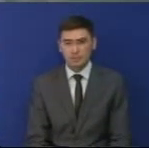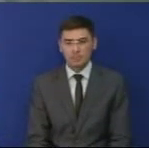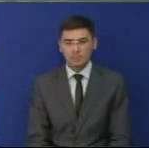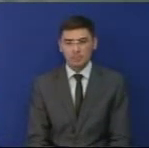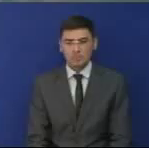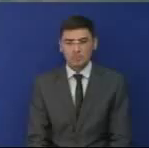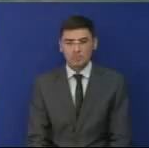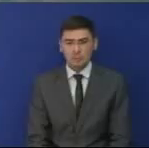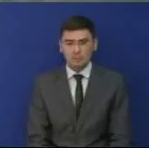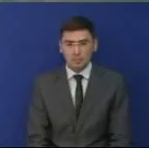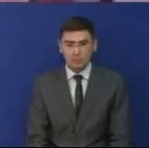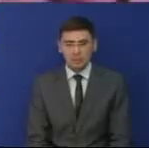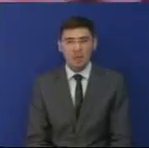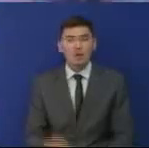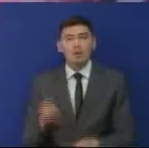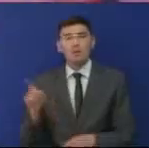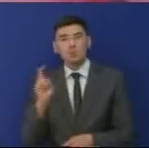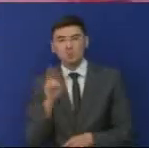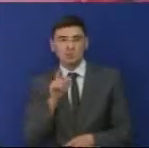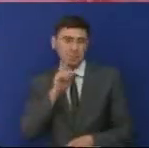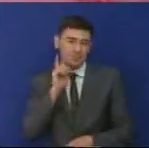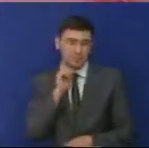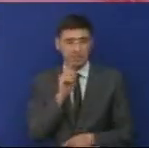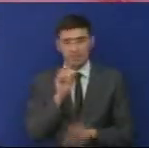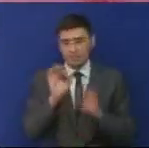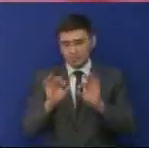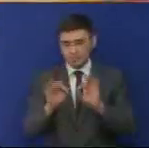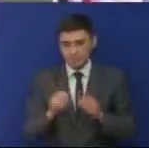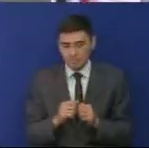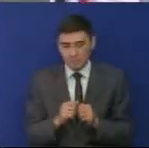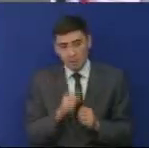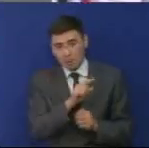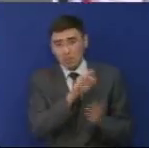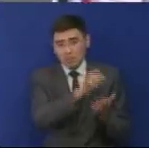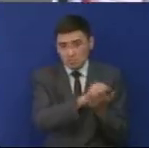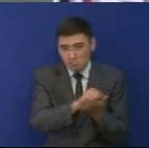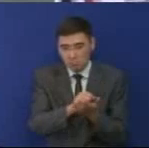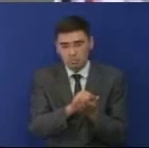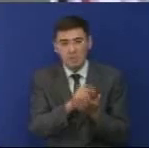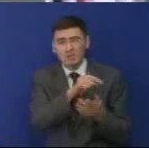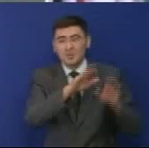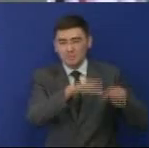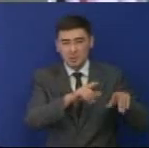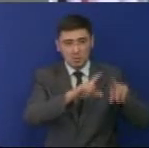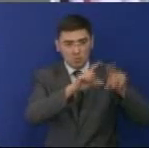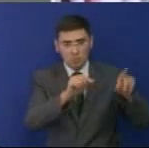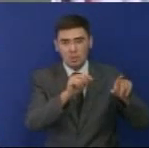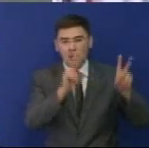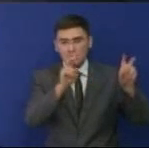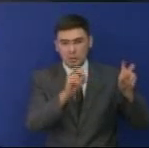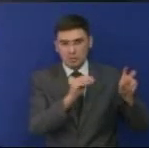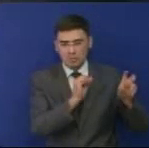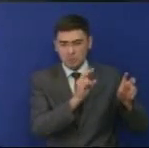Молодые спортсмены отметили, что, занимаясь в Академии спорта имени Жаксалыка Ушкемпирова, это дает им настрой на победы и покорение спортивных